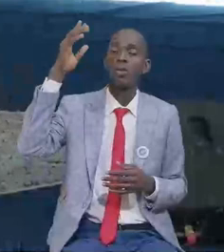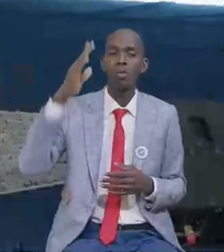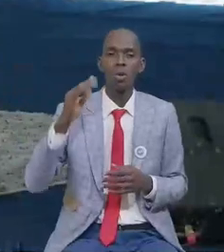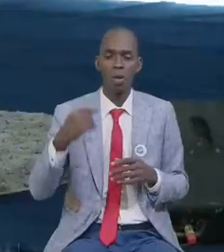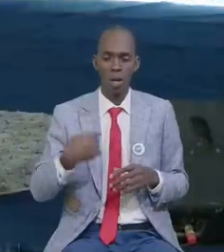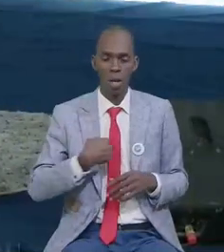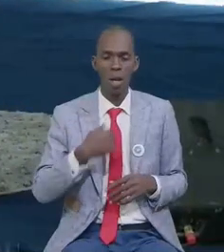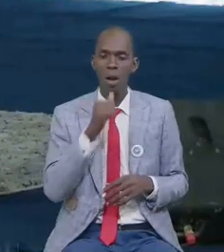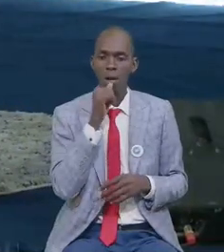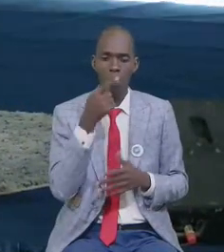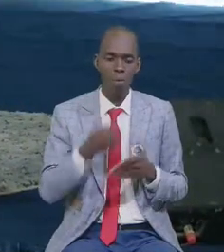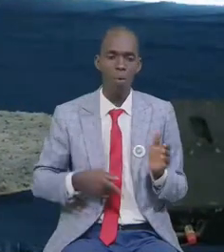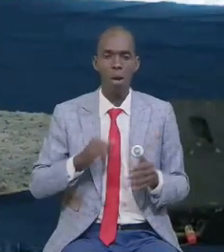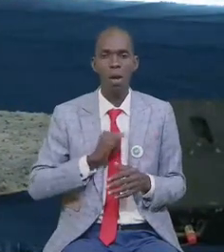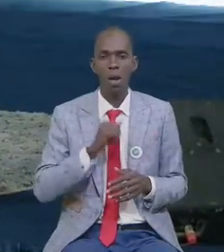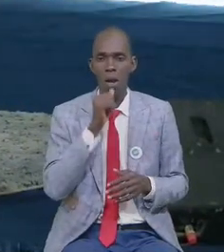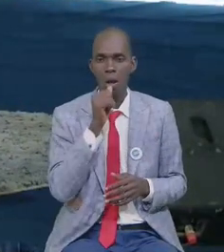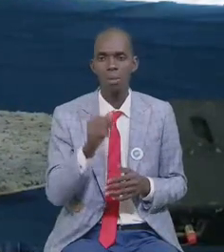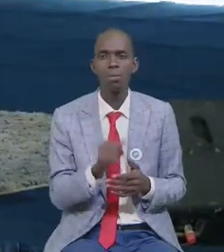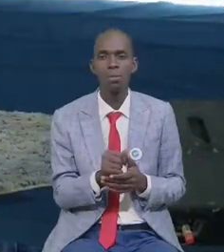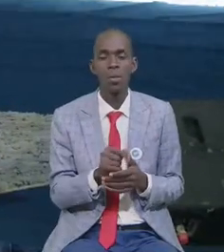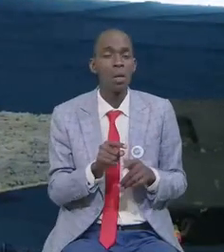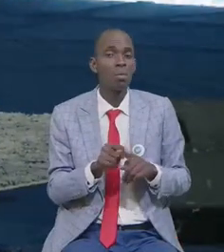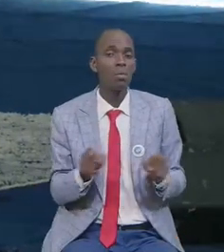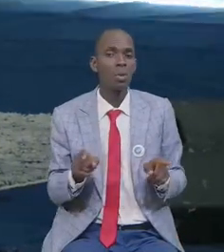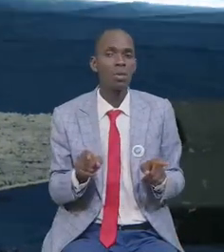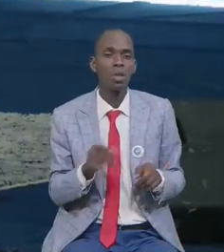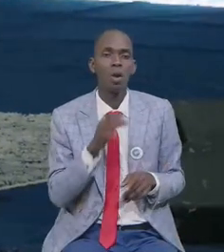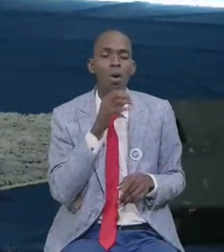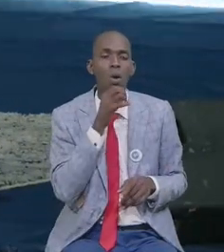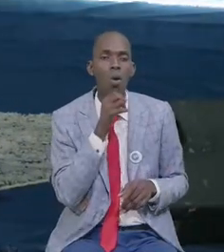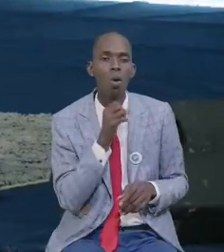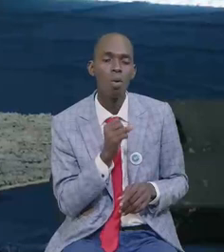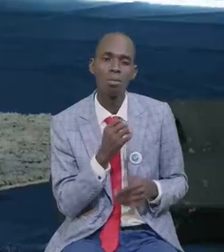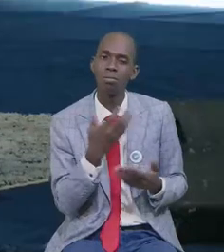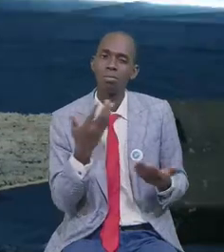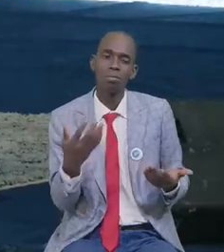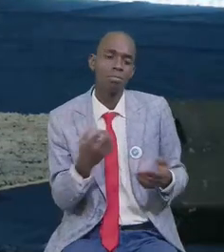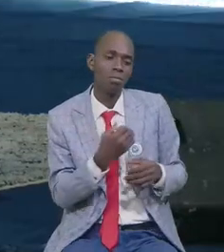suis. Mais vous savez, la vieillesse